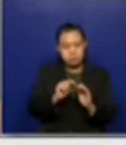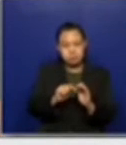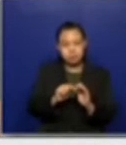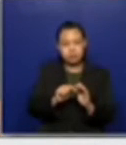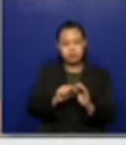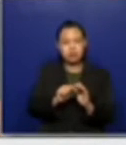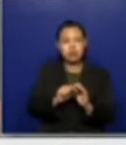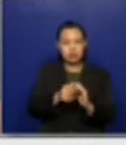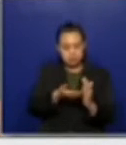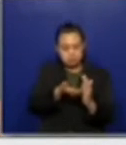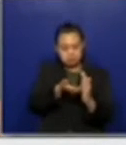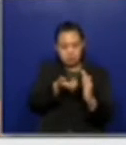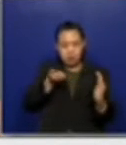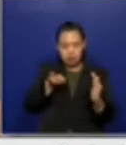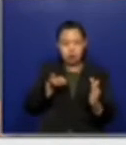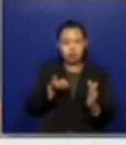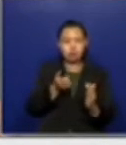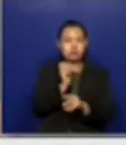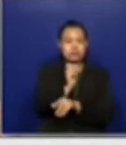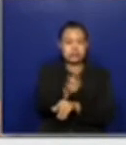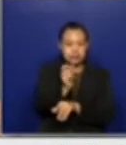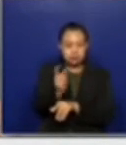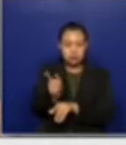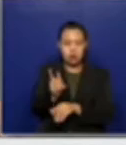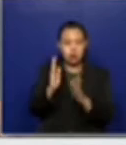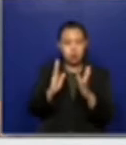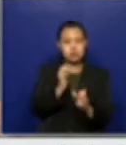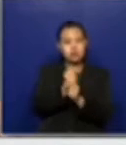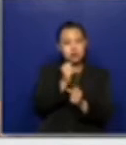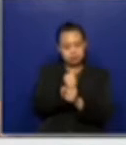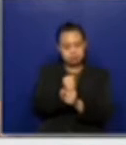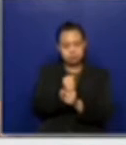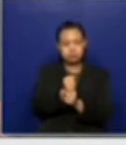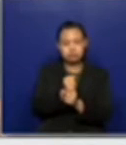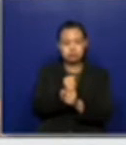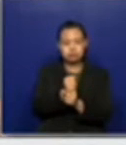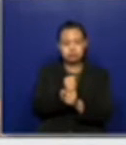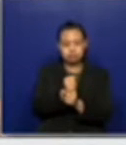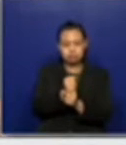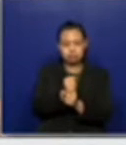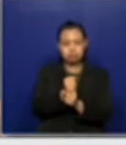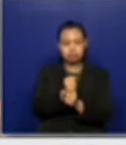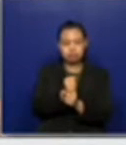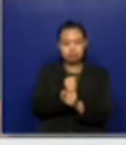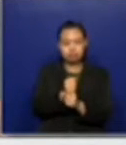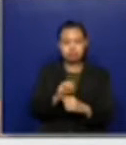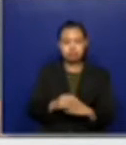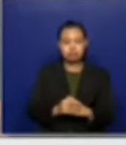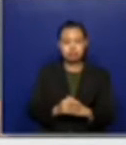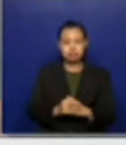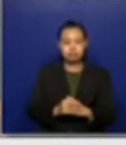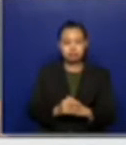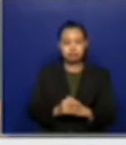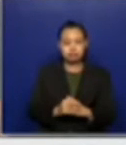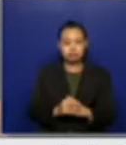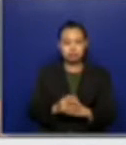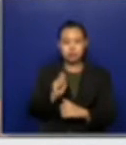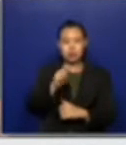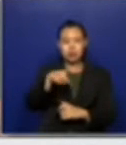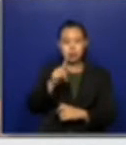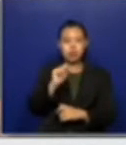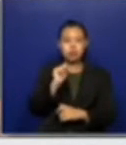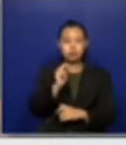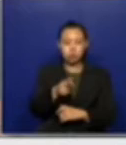ตนเองไม่อย่างนั้นขยะเต็มบ้านเต็มเมืองแน่สรุปว่าท้องถิ่นก็ก